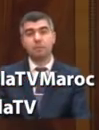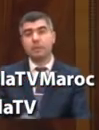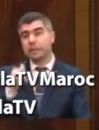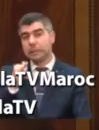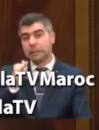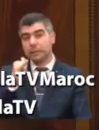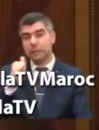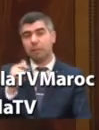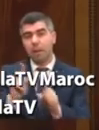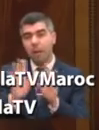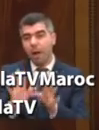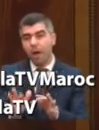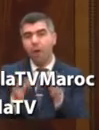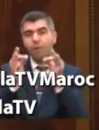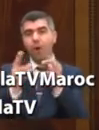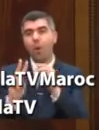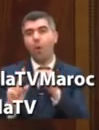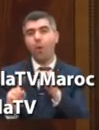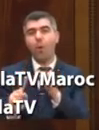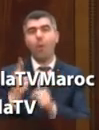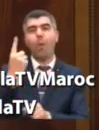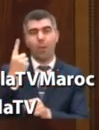إلى إحداث هذه اللجنة التي